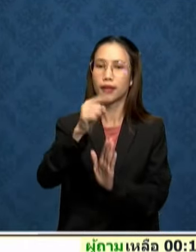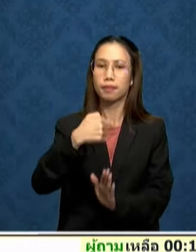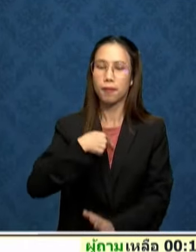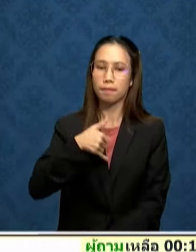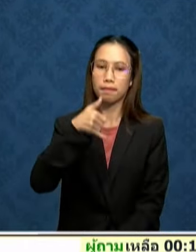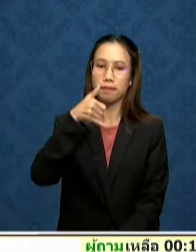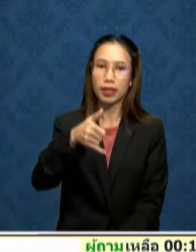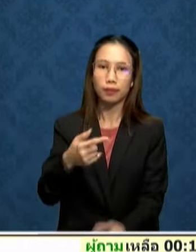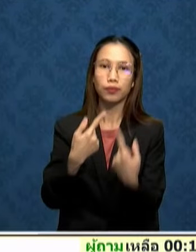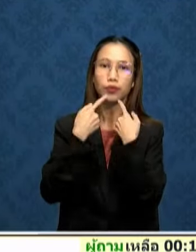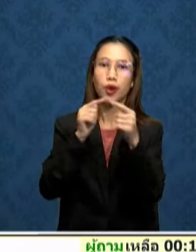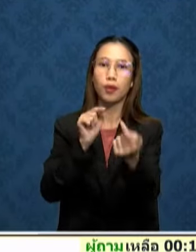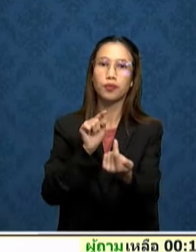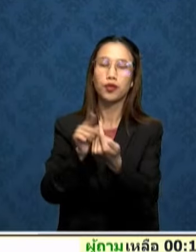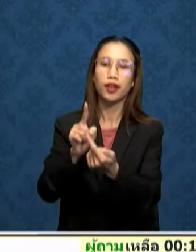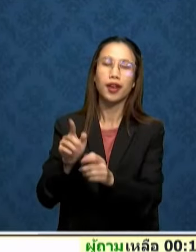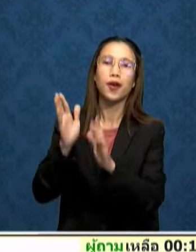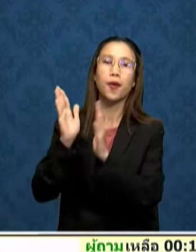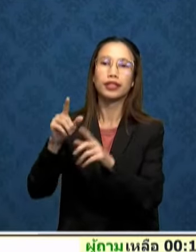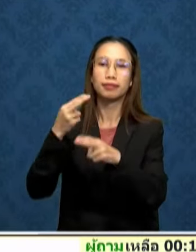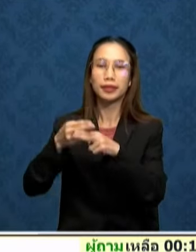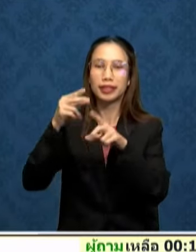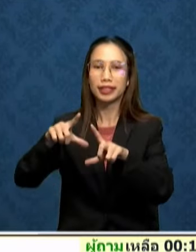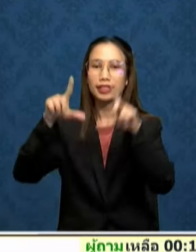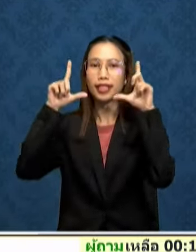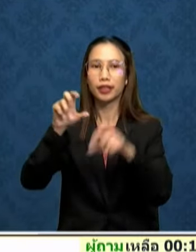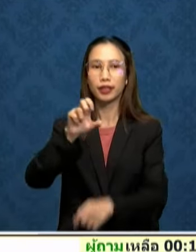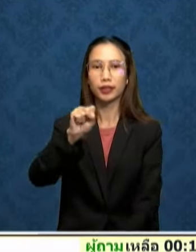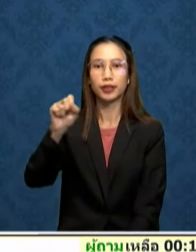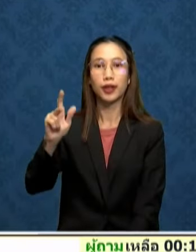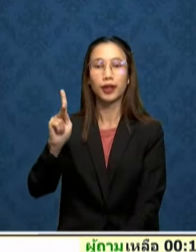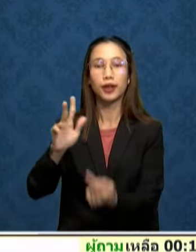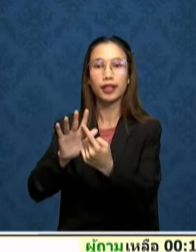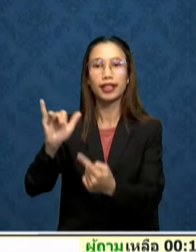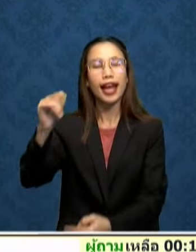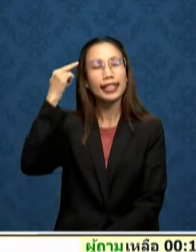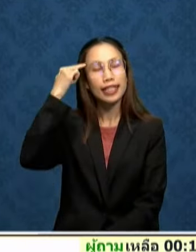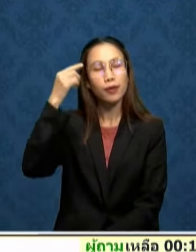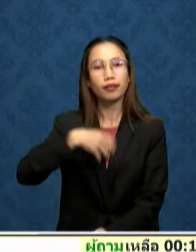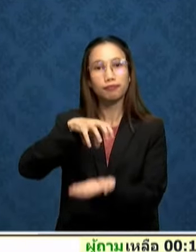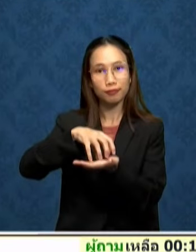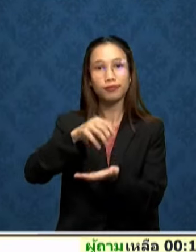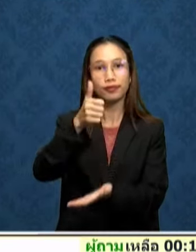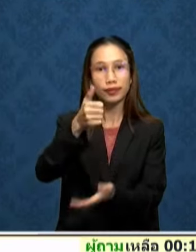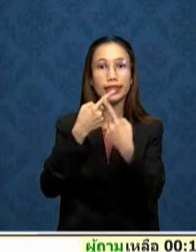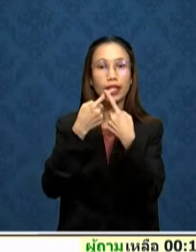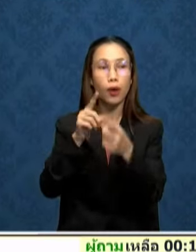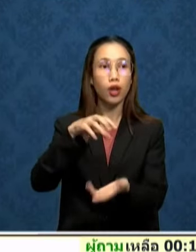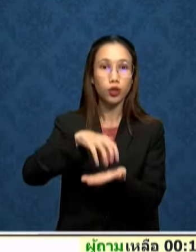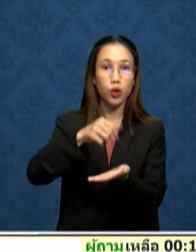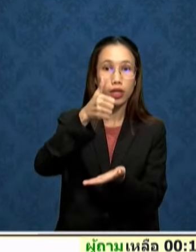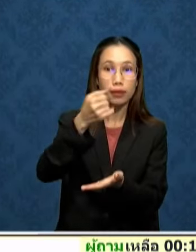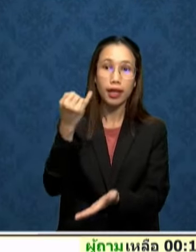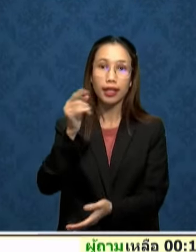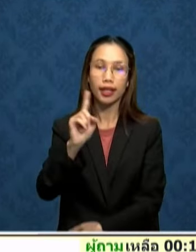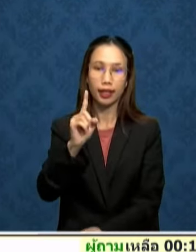ได้มาตอบกระทู้ดาวสภานะครับท่านสสณัฐชาบุญอินชัยสวัสดิ์ก็หวังว่าจะเป็นโชคดีแต่ว่าอย่างไรก็ดีจะโชคดีหรือโชคร้